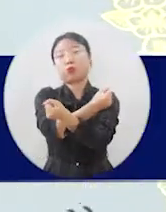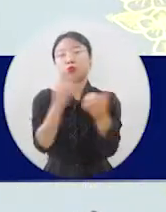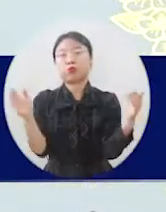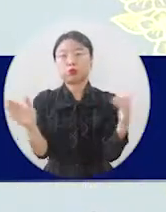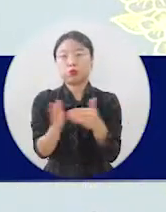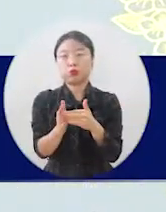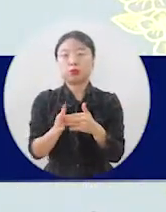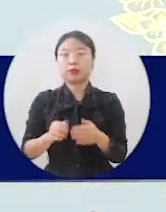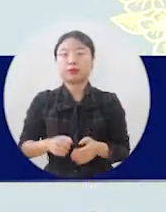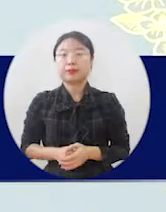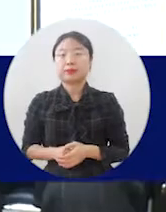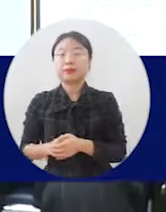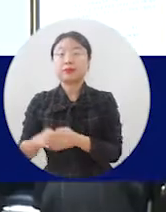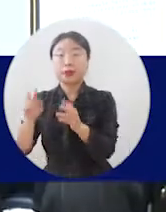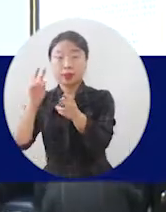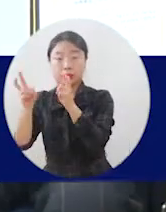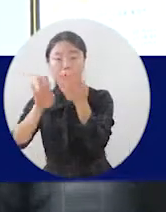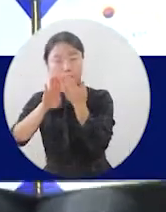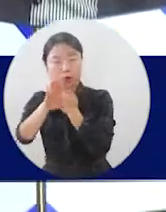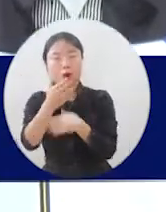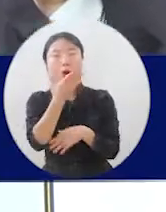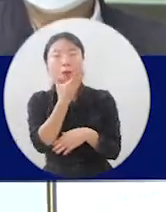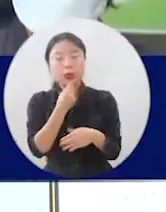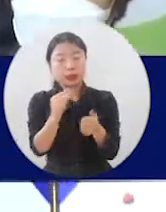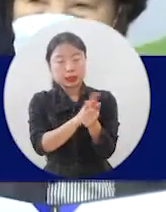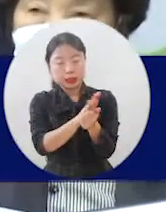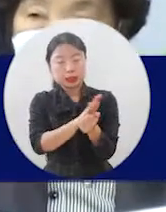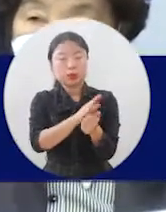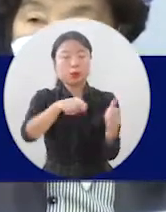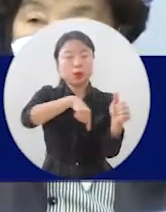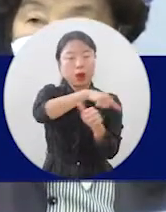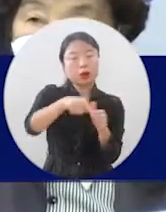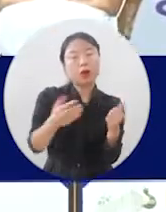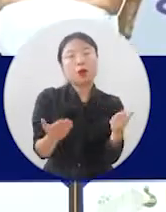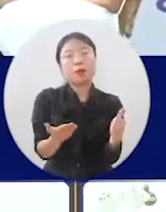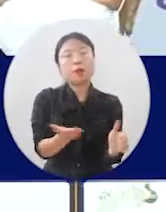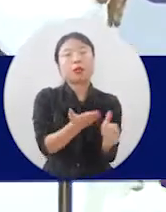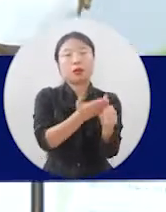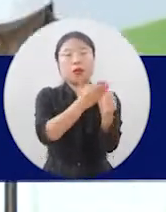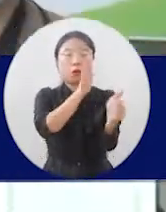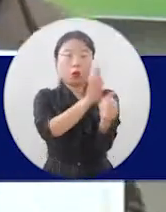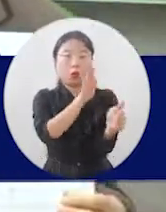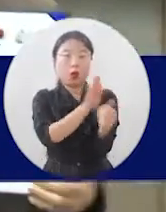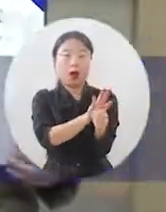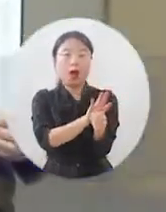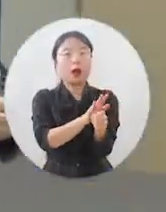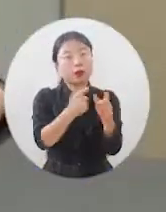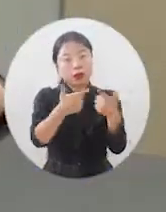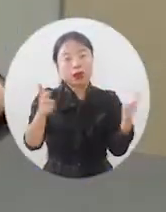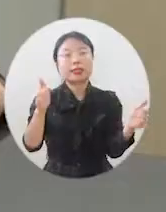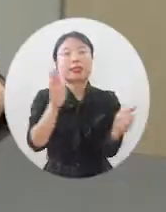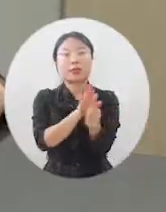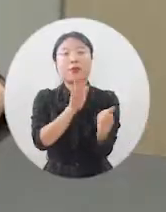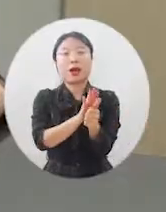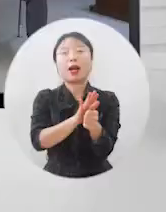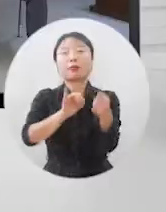통해 후원기관은 경로당 환경개선과 회원들의 복지증진 등에 필요한 다양한 지원을 하게 됩니다.